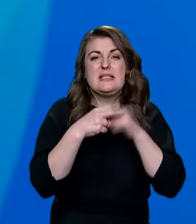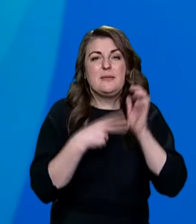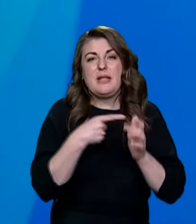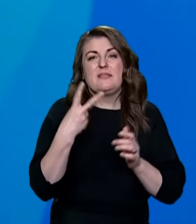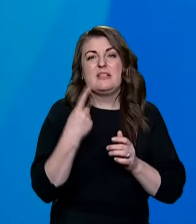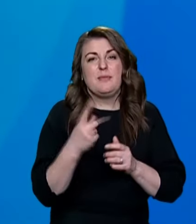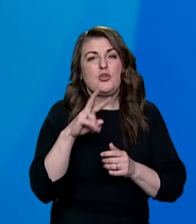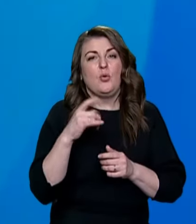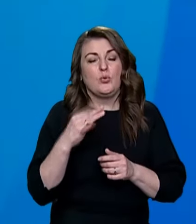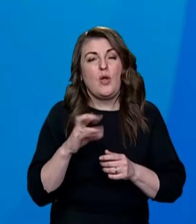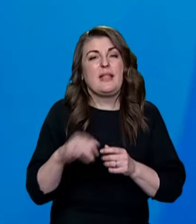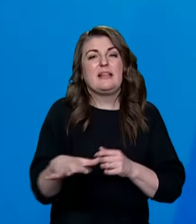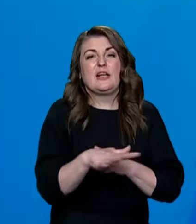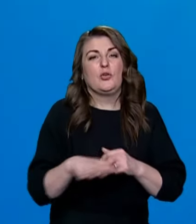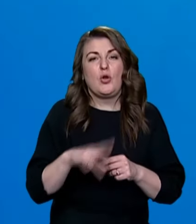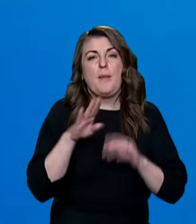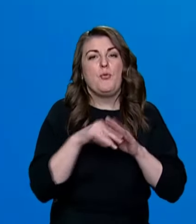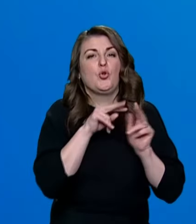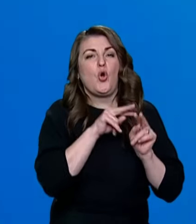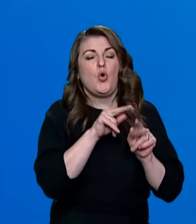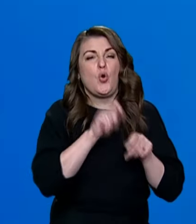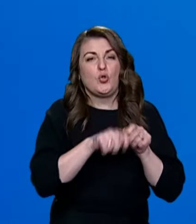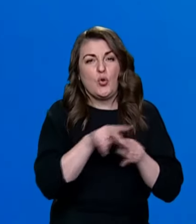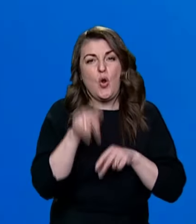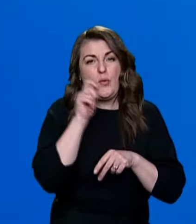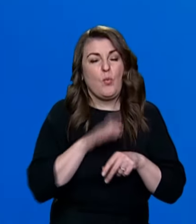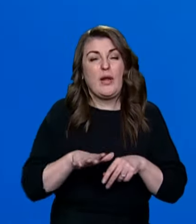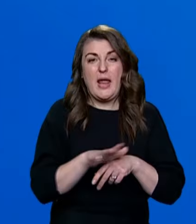17 по 21 лютого на територіях підконтрольній